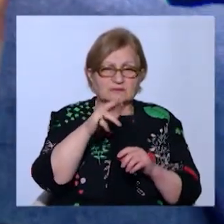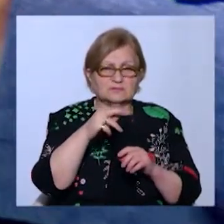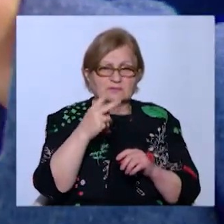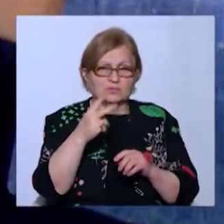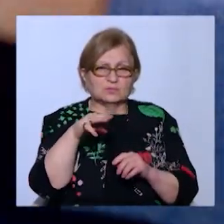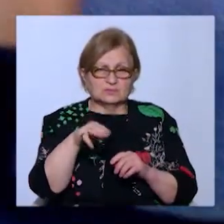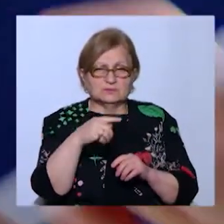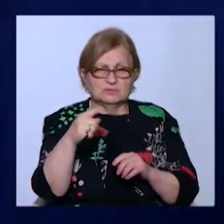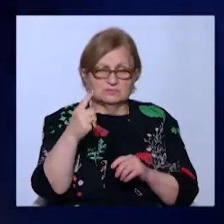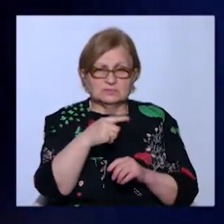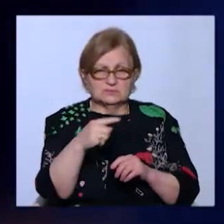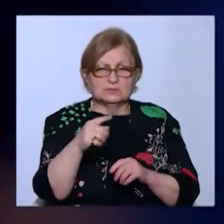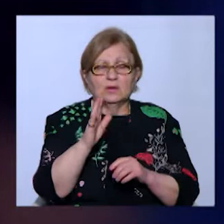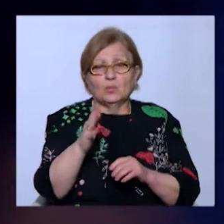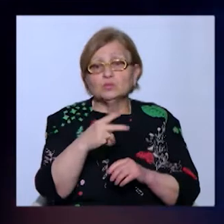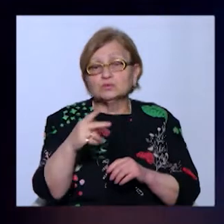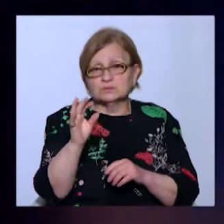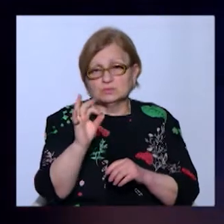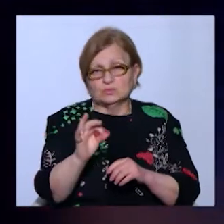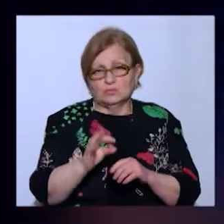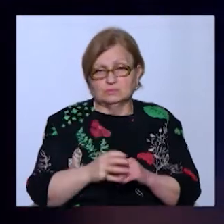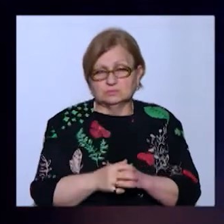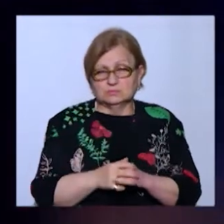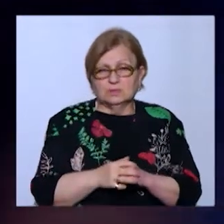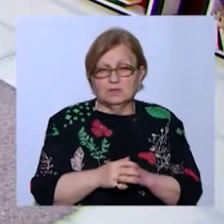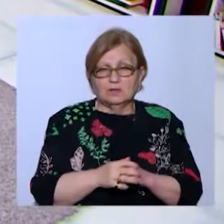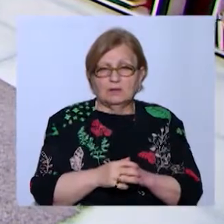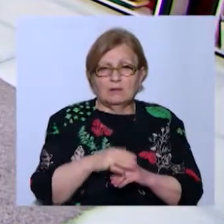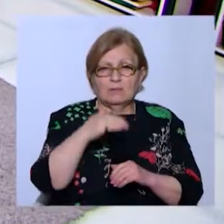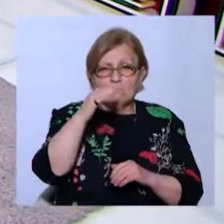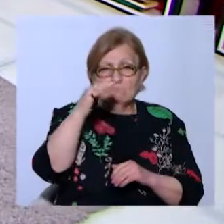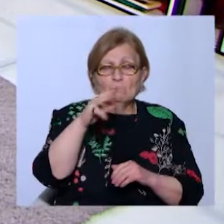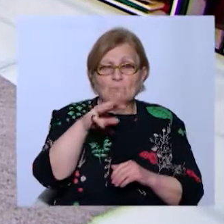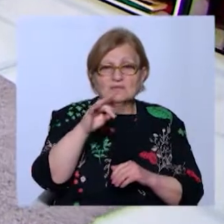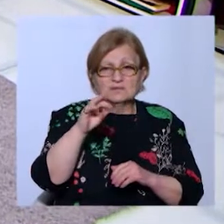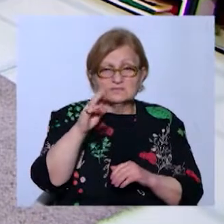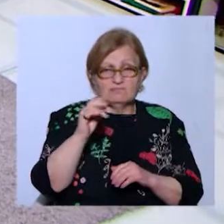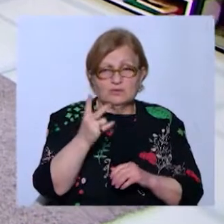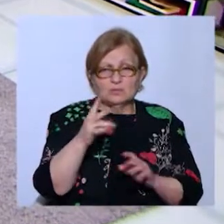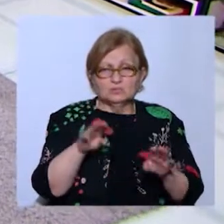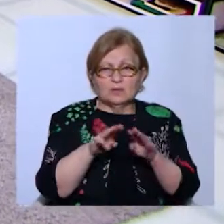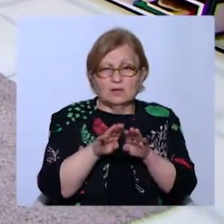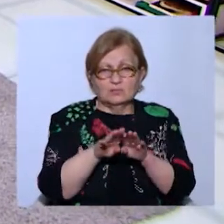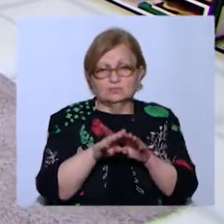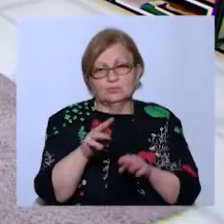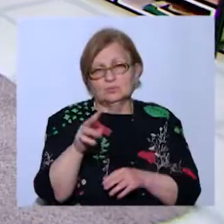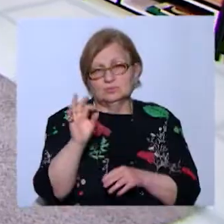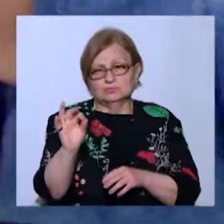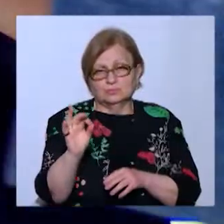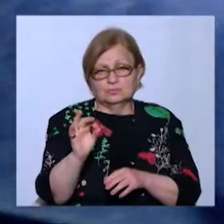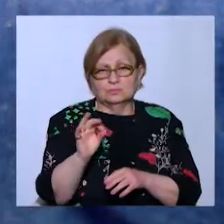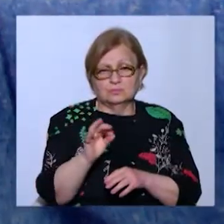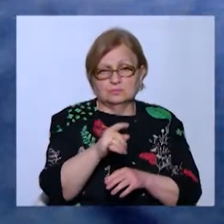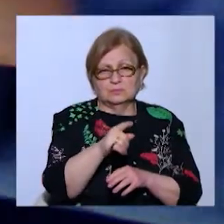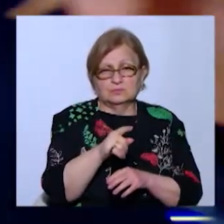- 1 უდრის 0-ს და ანუ მრიცხველი უნდა გაუტოლოთ 0-ს. ანუ t კვადრატ + 2 t - 1